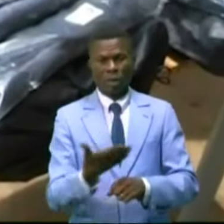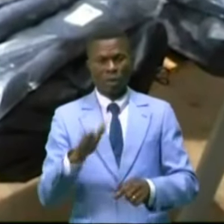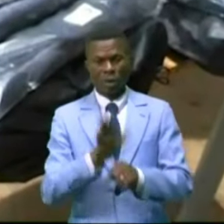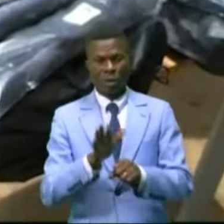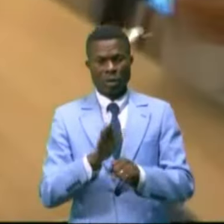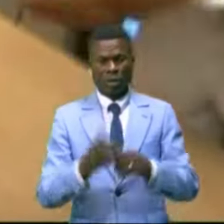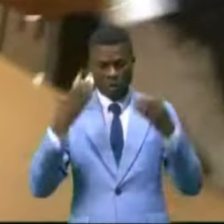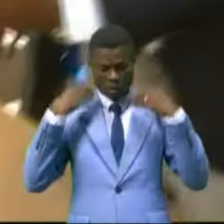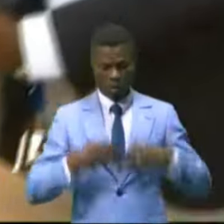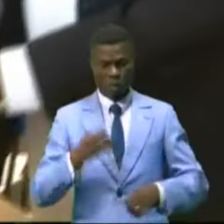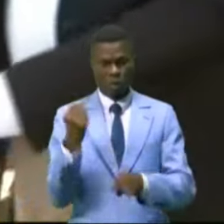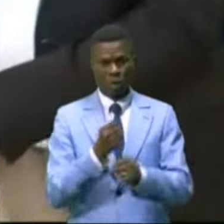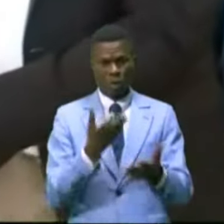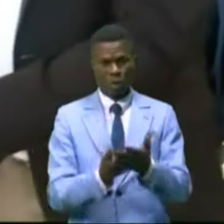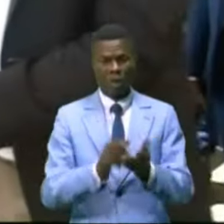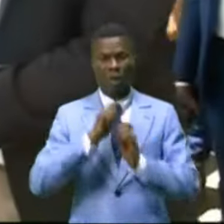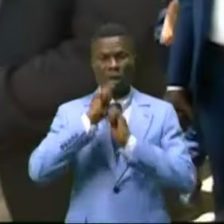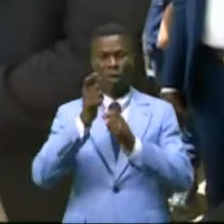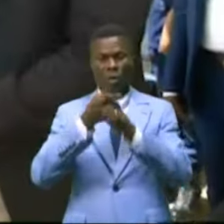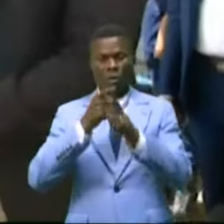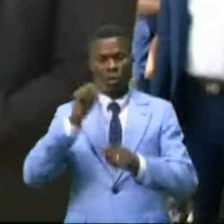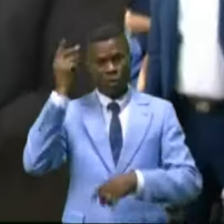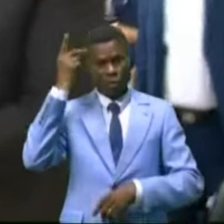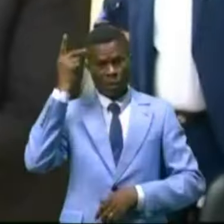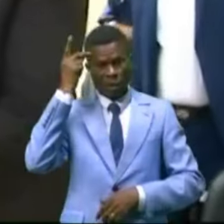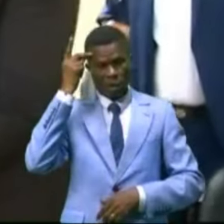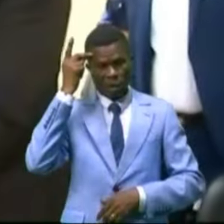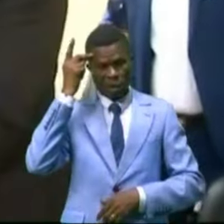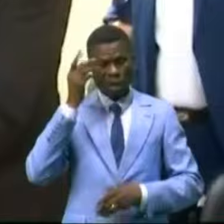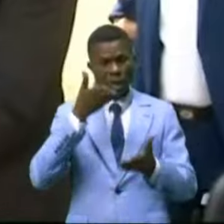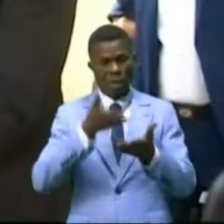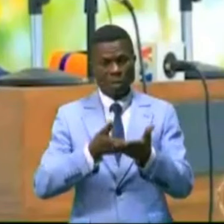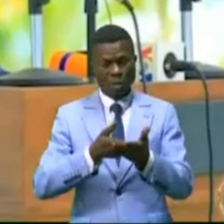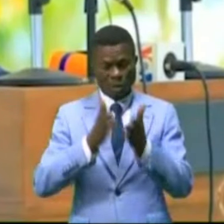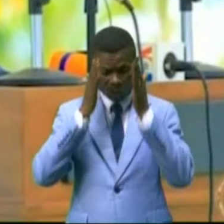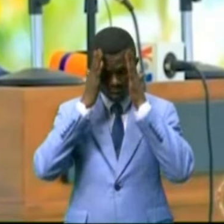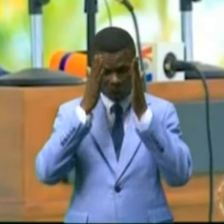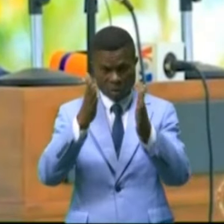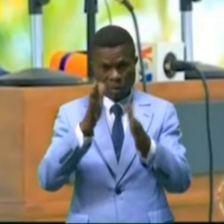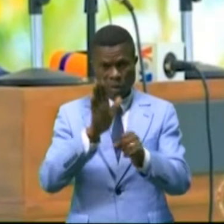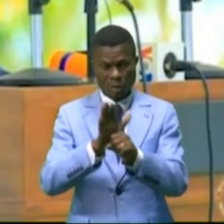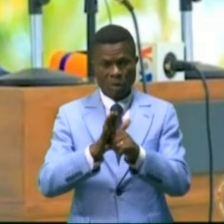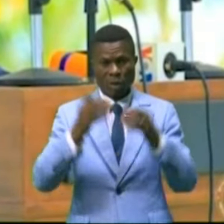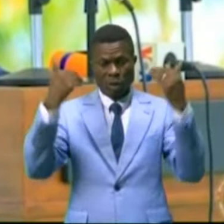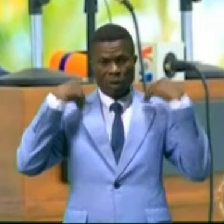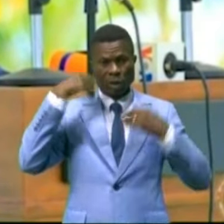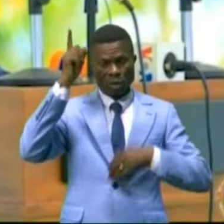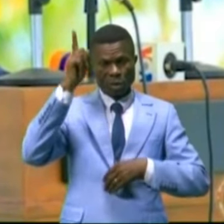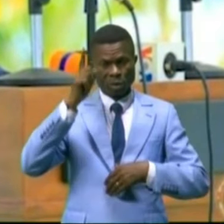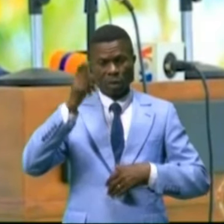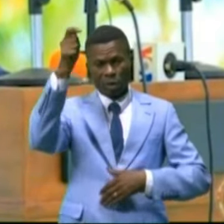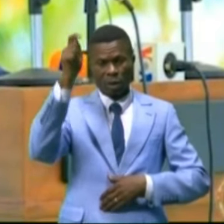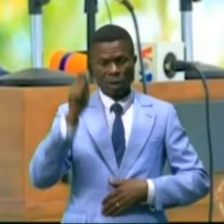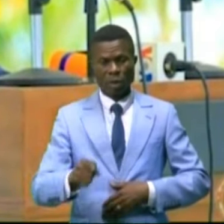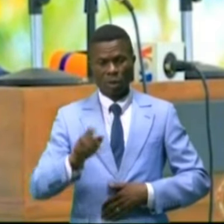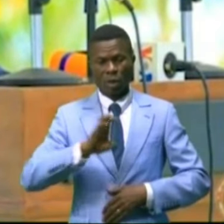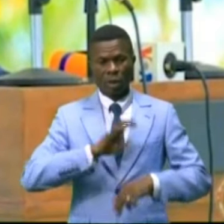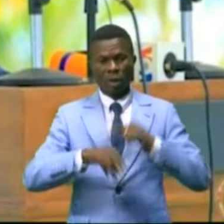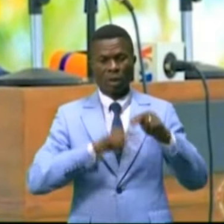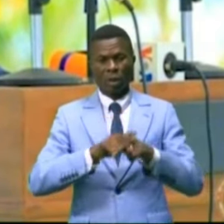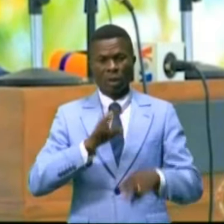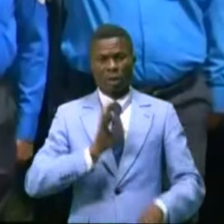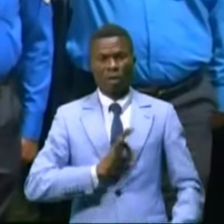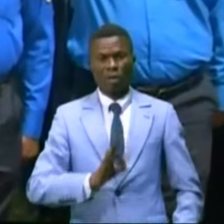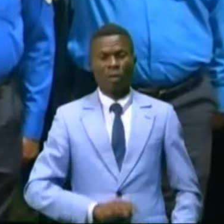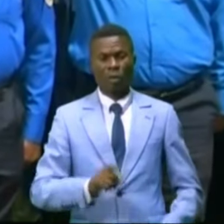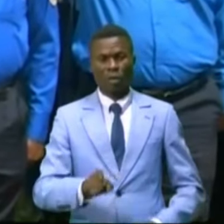leur tenue nationale don du gouvernement central comme preuve de l'attention particulière du commandant suprême des Phard DESC de la PC Félix Antoine